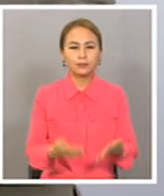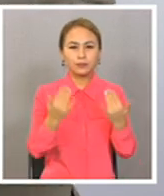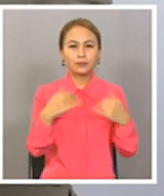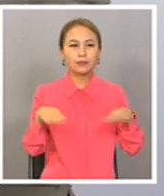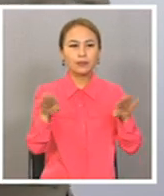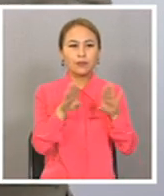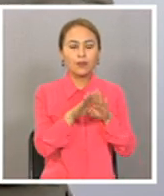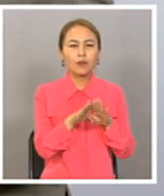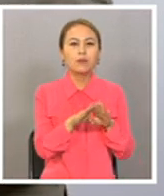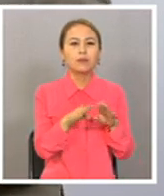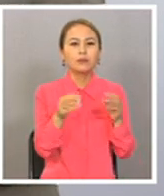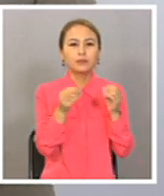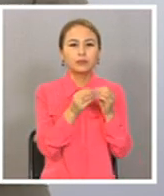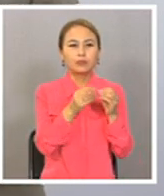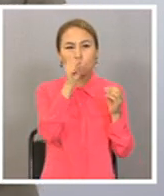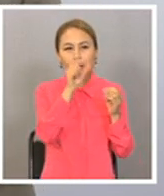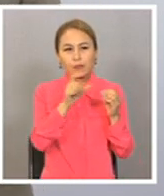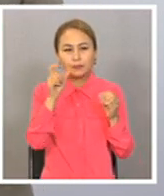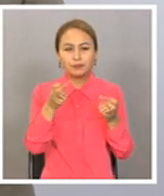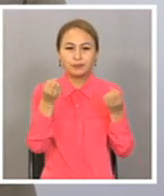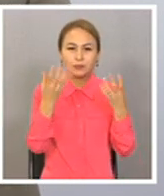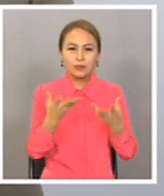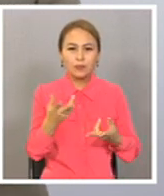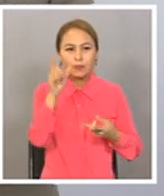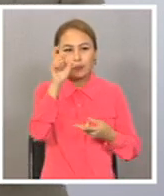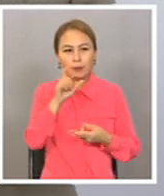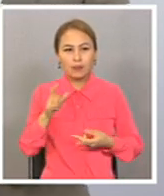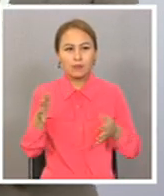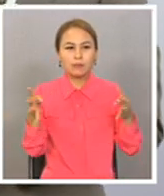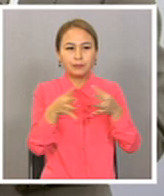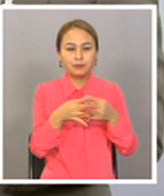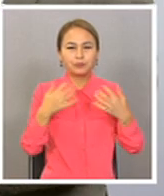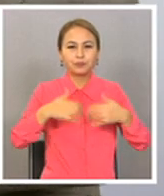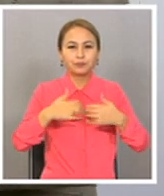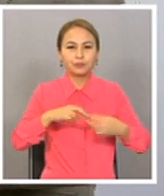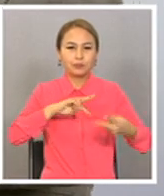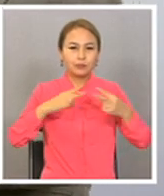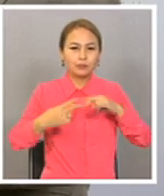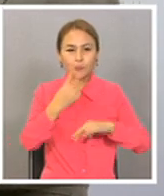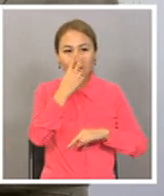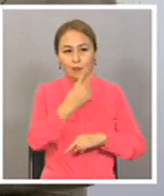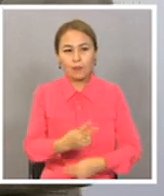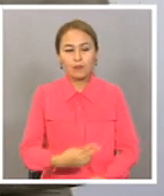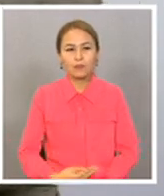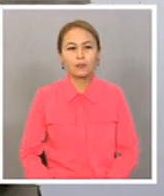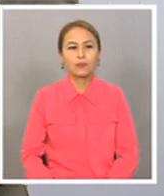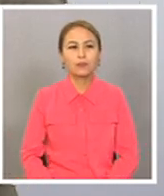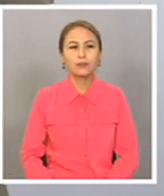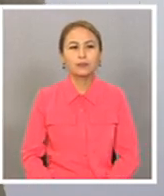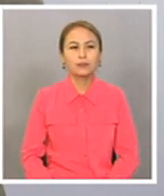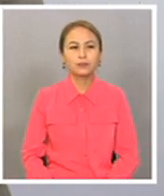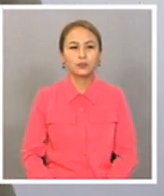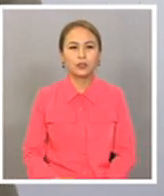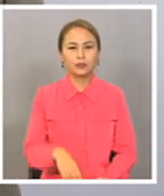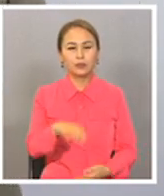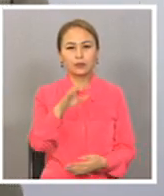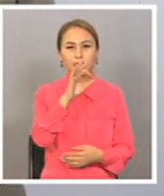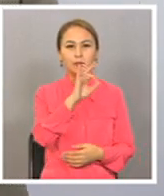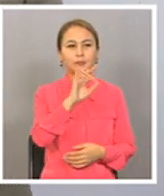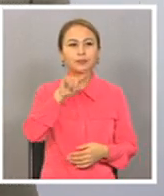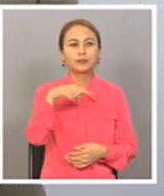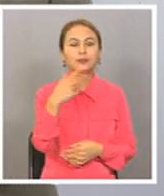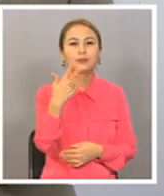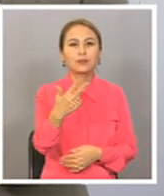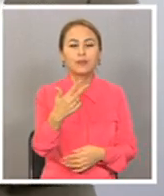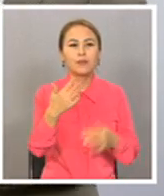ондық бөлшекті жай бөлшекке немесе аралас санға айналдыруды қарастырайық. Неке 0.3 деген